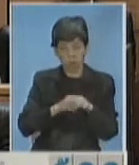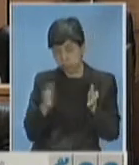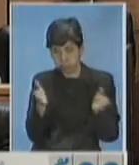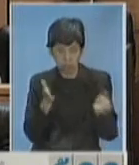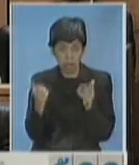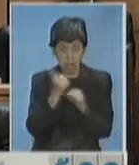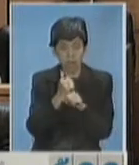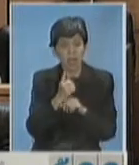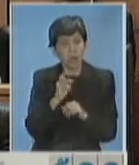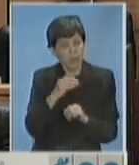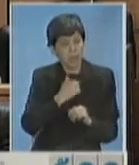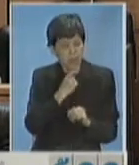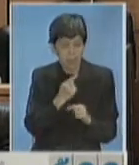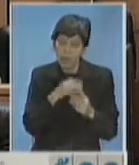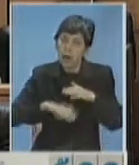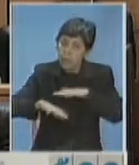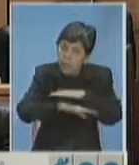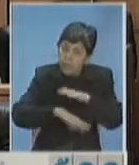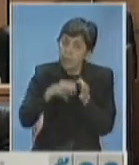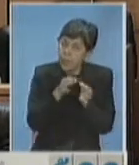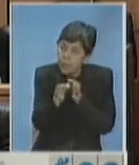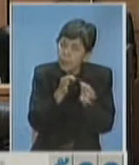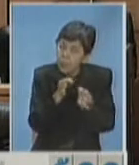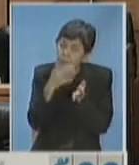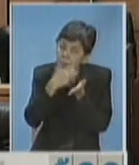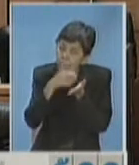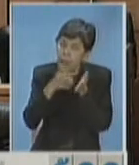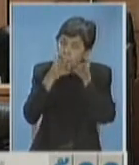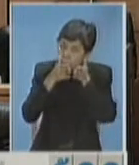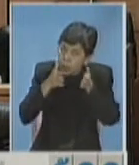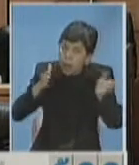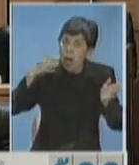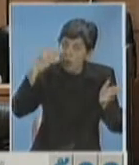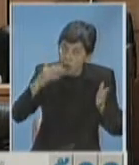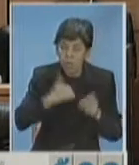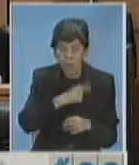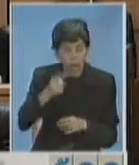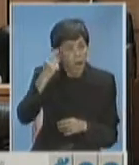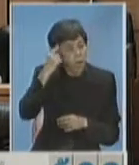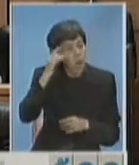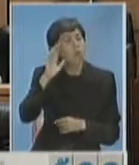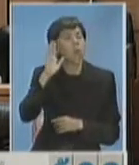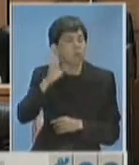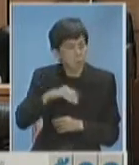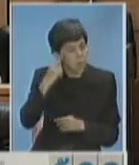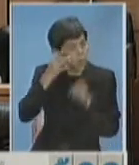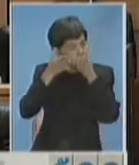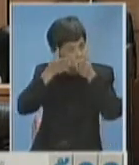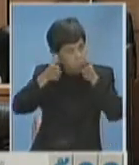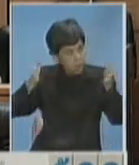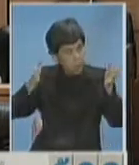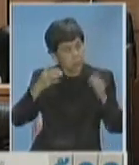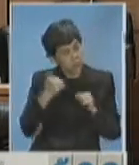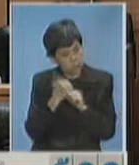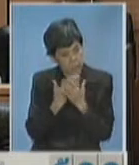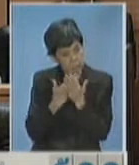านวัชระก็พยายามที่จะปูพื้นอภิปรายให้มาให้เห็นภาพรวมในการที่ท่